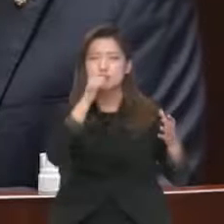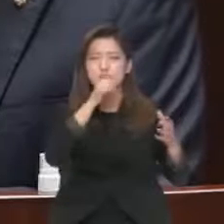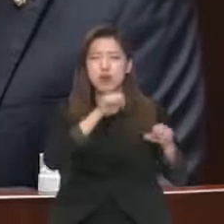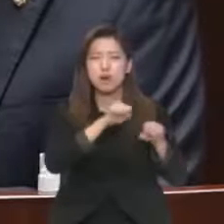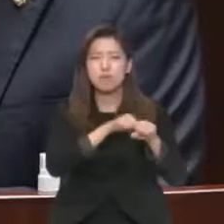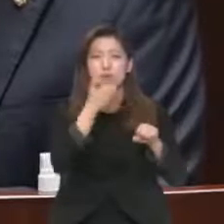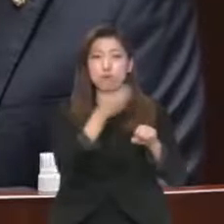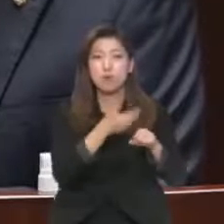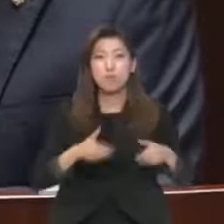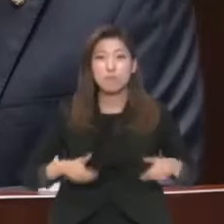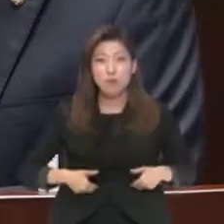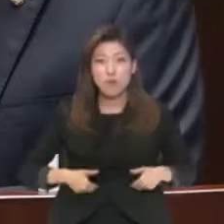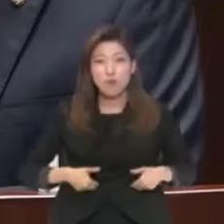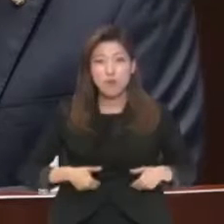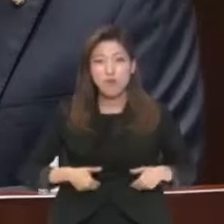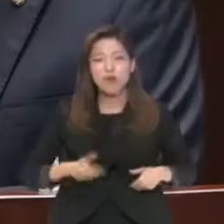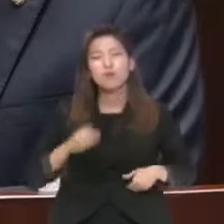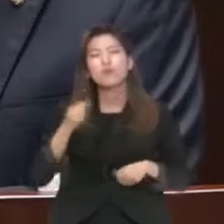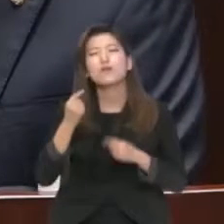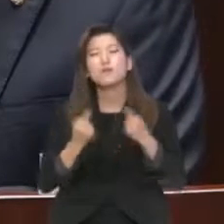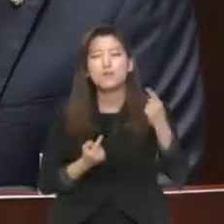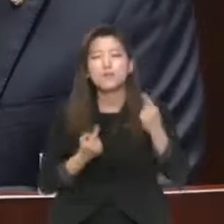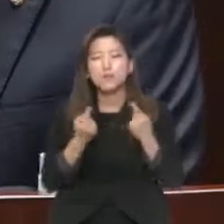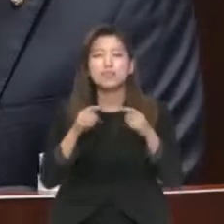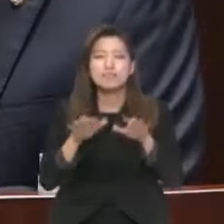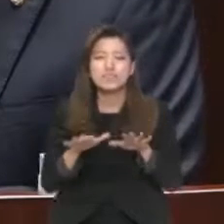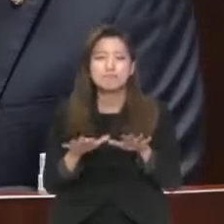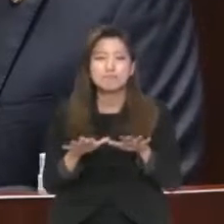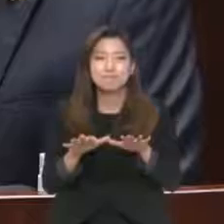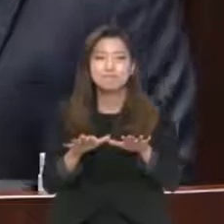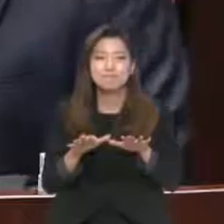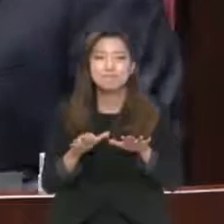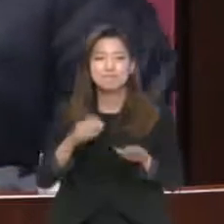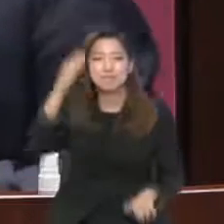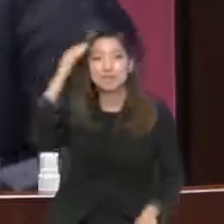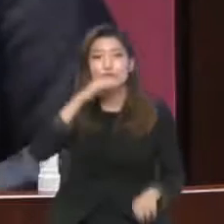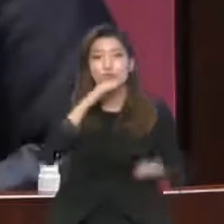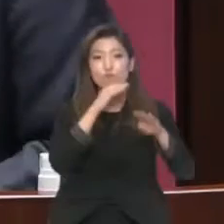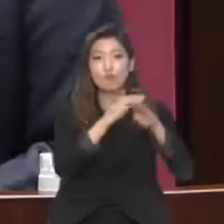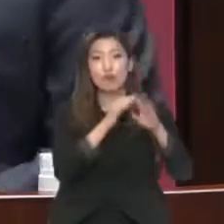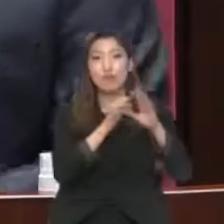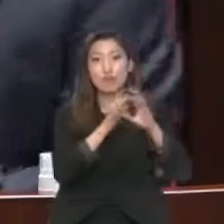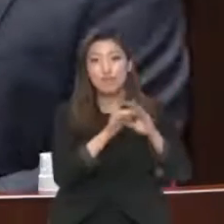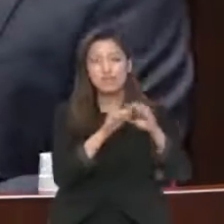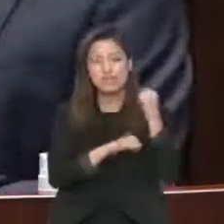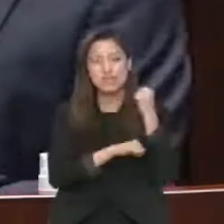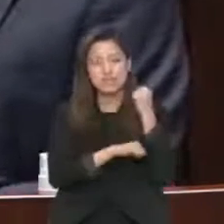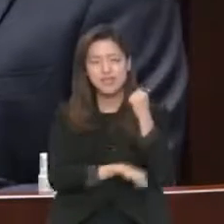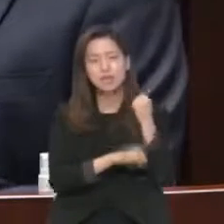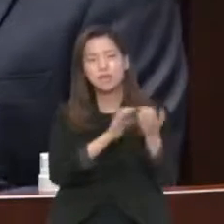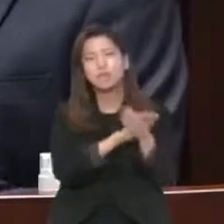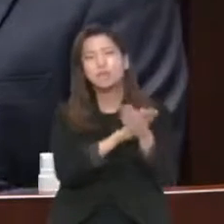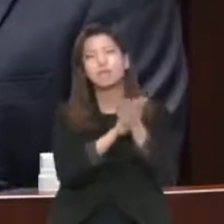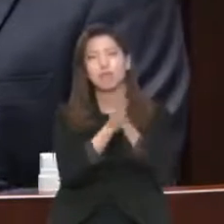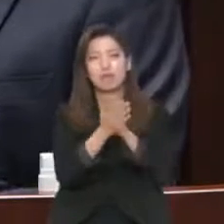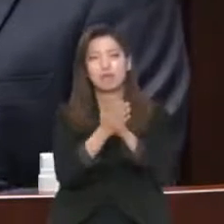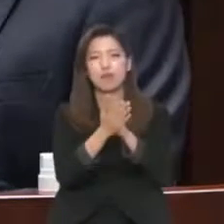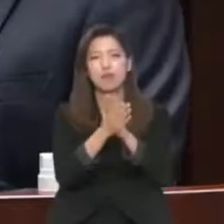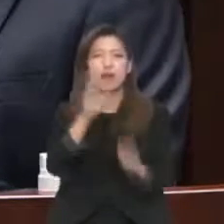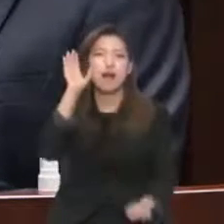행동을 취하는 것보다는 지금 이 시점에서 남북 관계의 어떤 근본적 개선으로